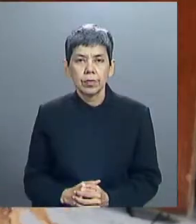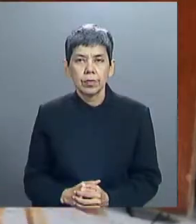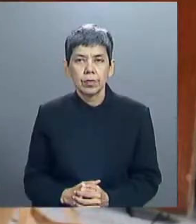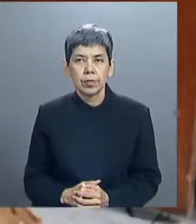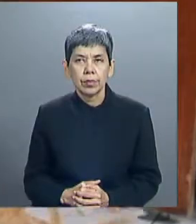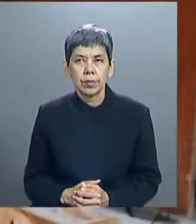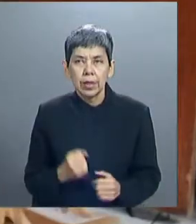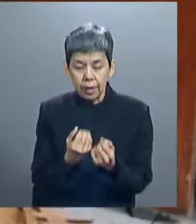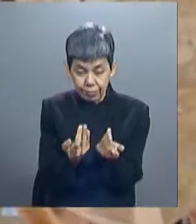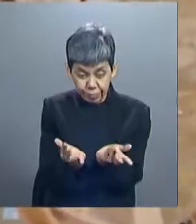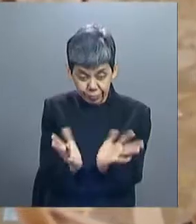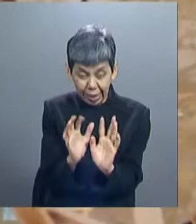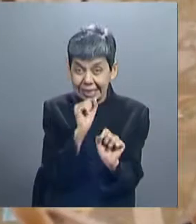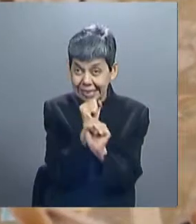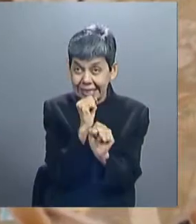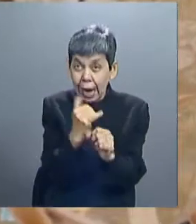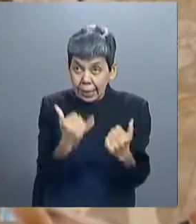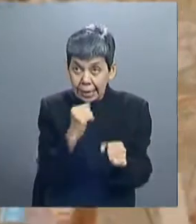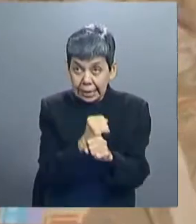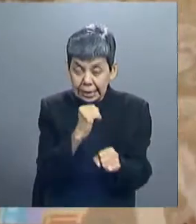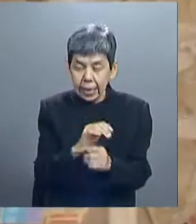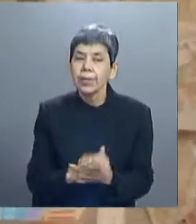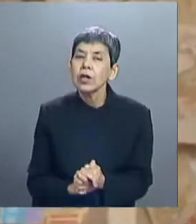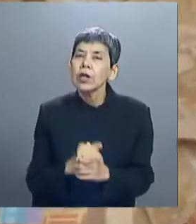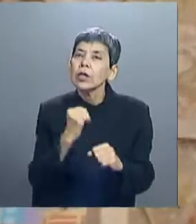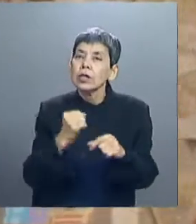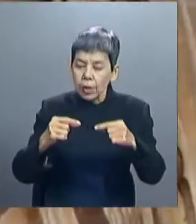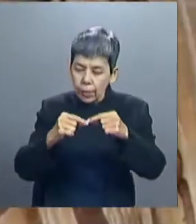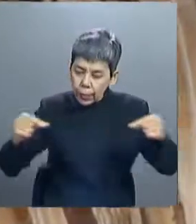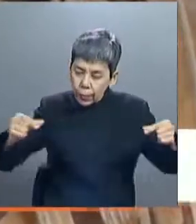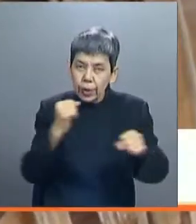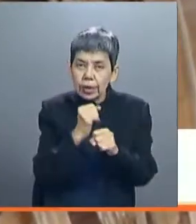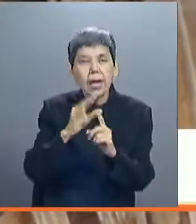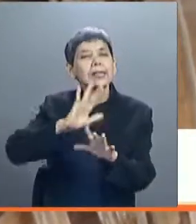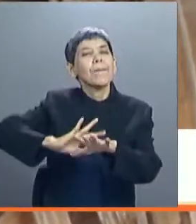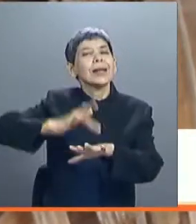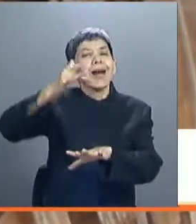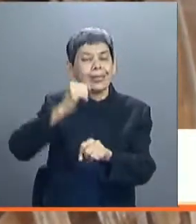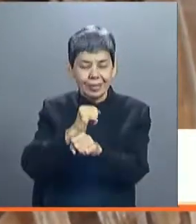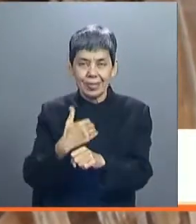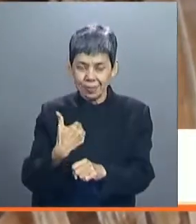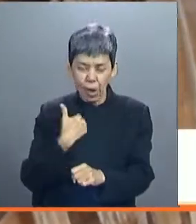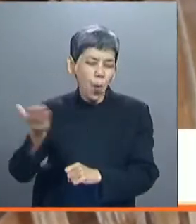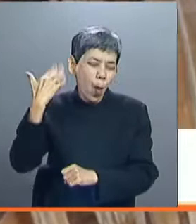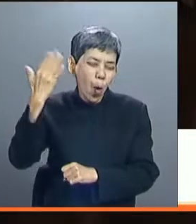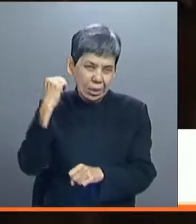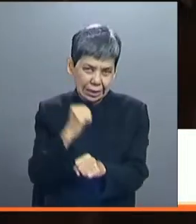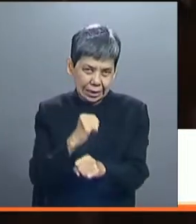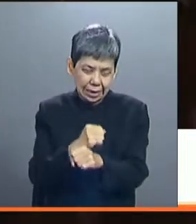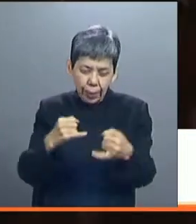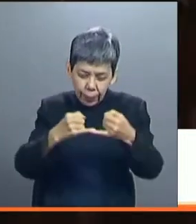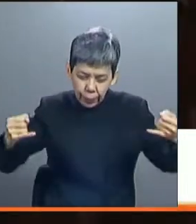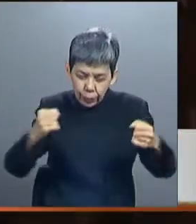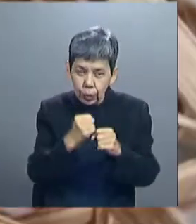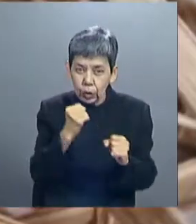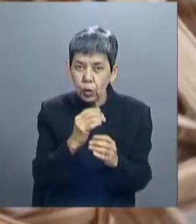การจักสานที่เห็นอยู่ในขณะนี้เป็นการจักสานโดยใช้วัสดุจากธรรมชาติเดิมทีจะเป็นการใช้เส้นใยจากต้